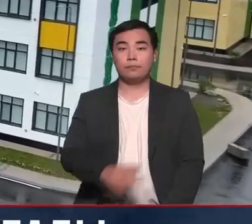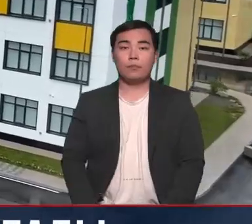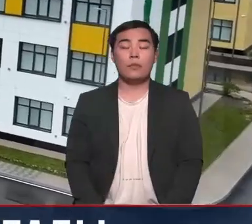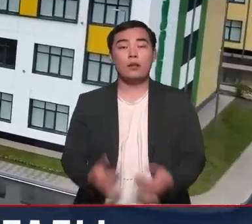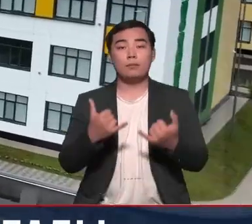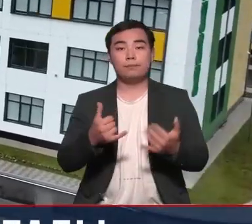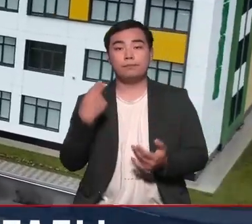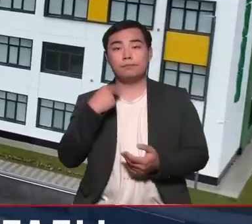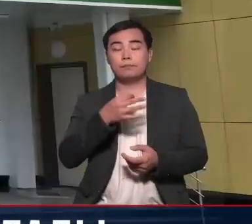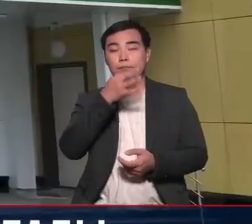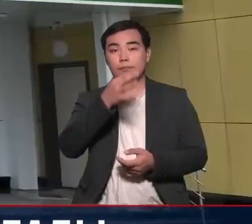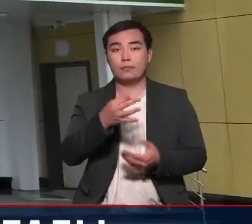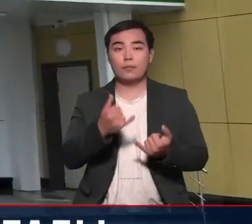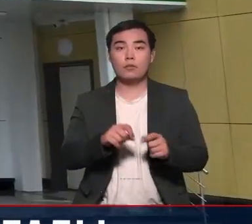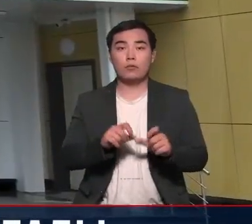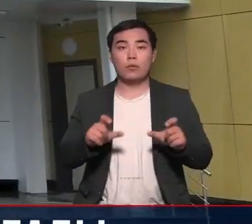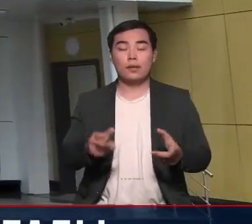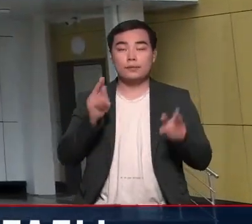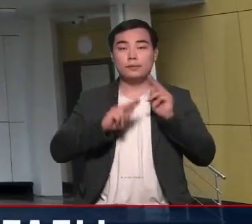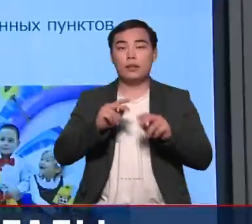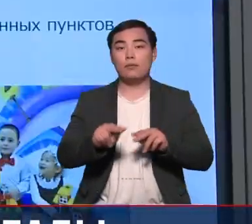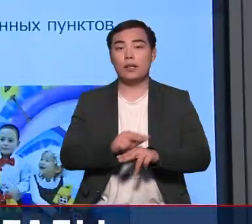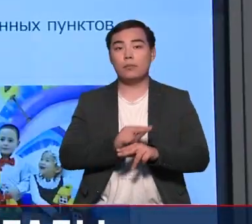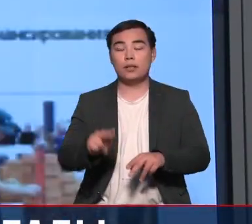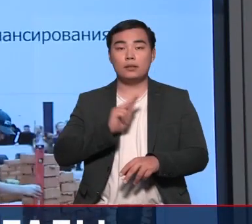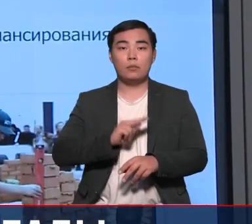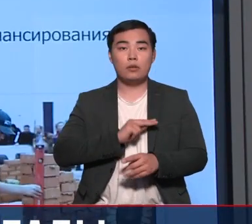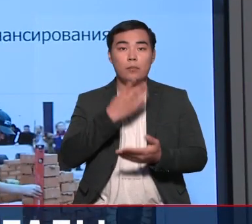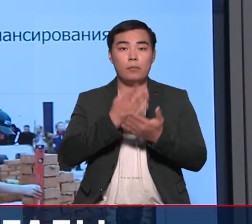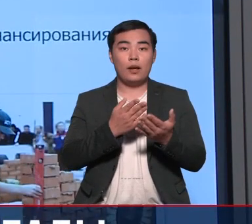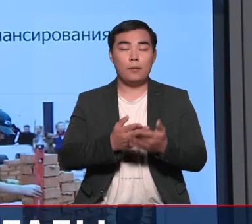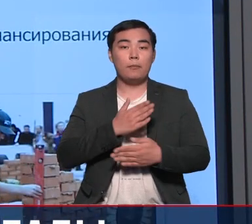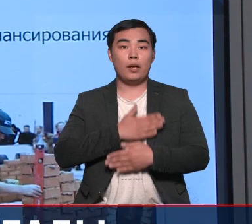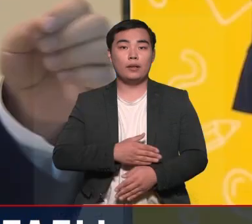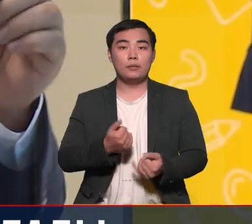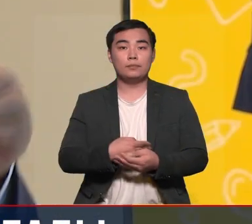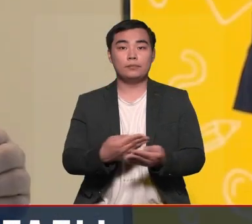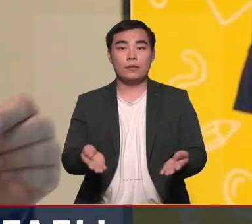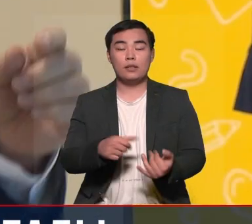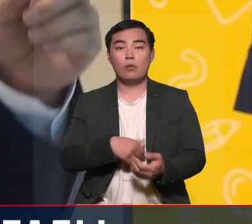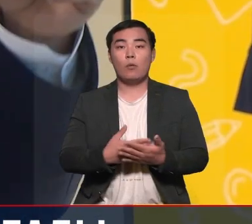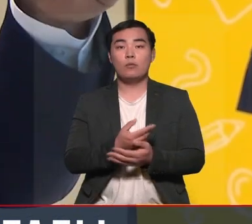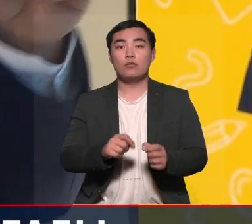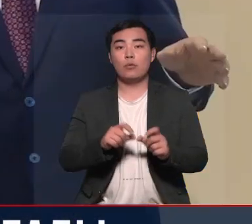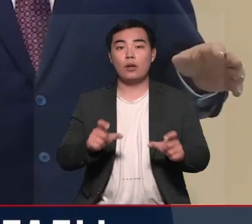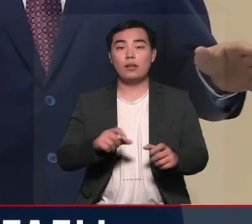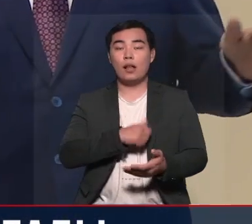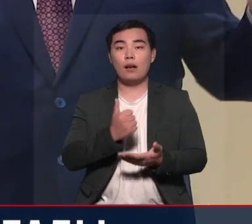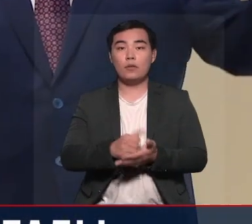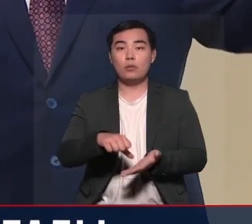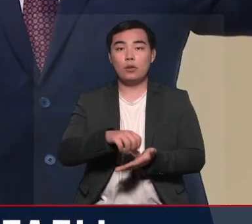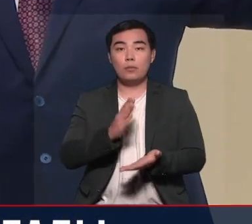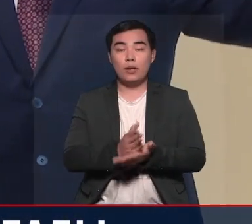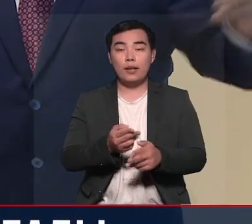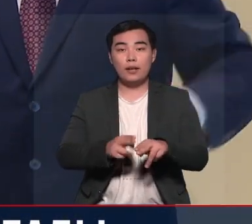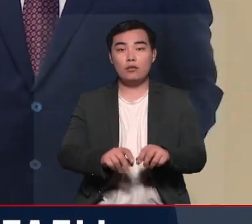президент аталған мектепте болды. Қазіргі таңда оқу тәрбие жұмыстарына қолайлы жағдай жасау жаңа мектептердің басты ерекшелігі. Ал бұл мектептің